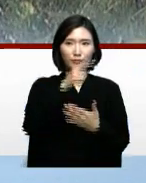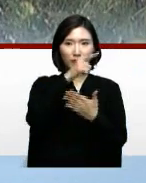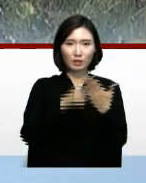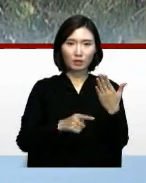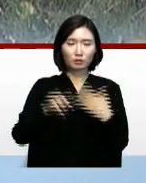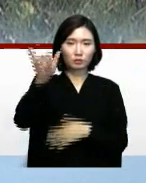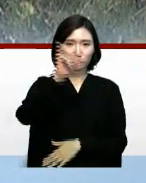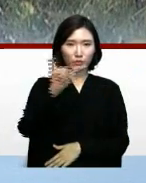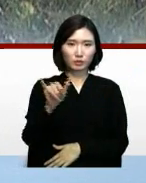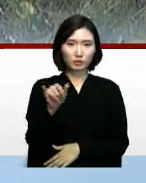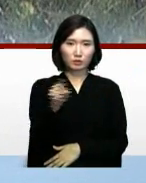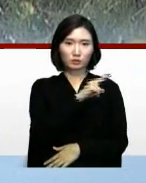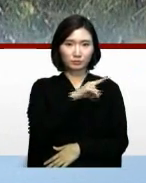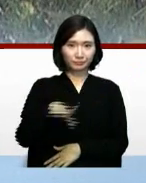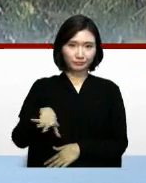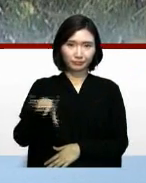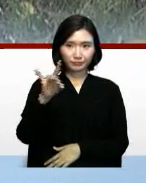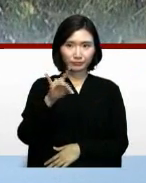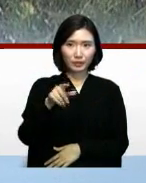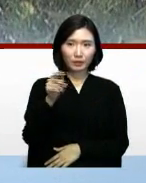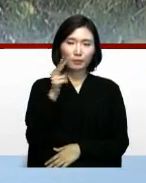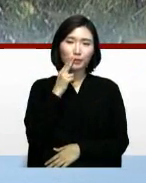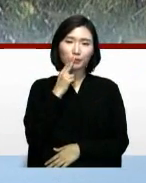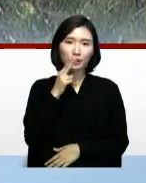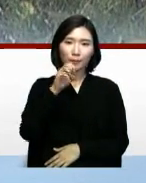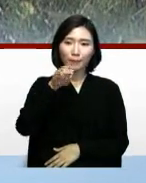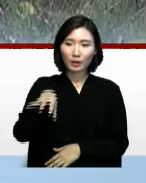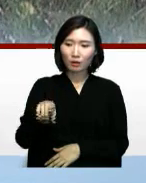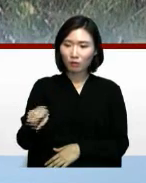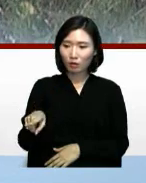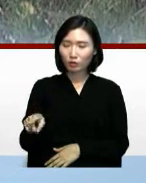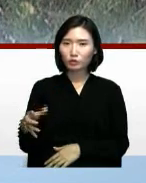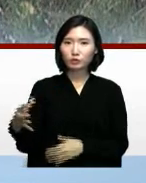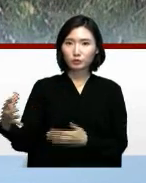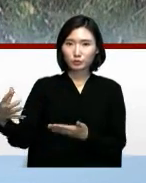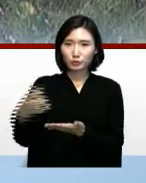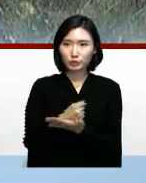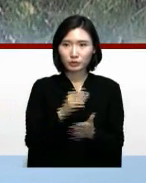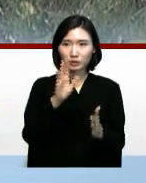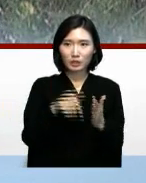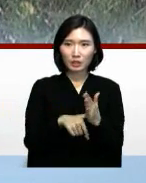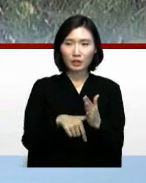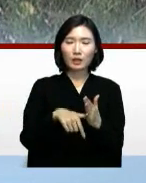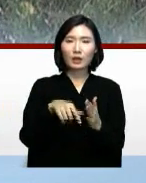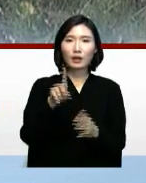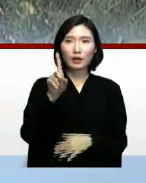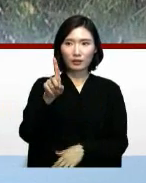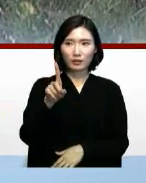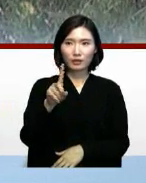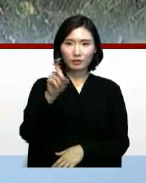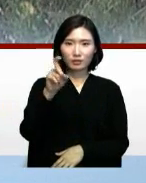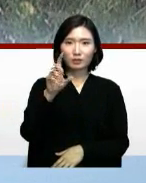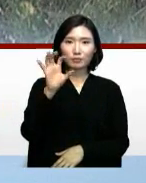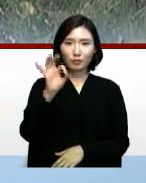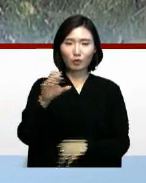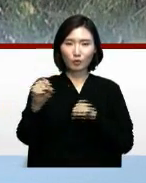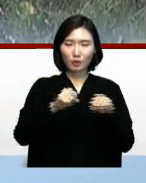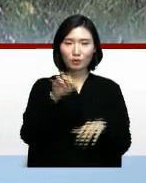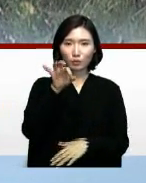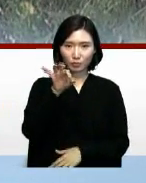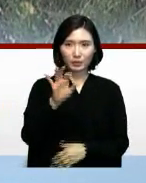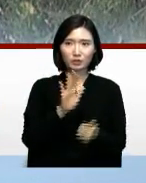구리시가 전국에서 최초로 담배꽁초를 줍는 시민에게 한 개당 10원씩 활동비를 지원합니다. 소위